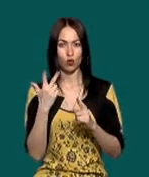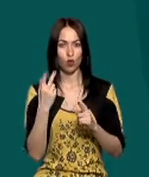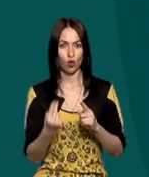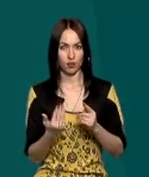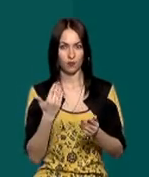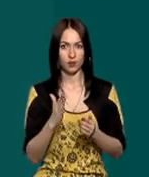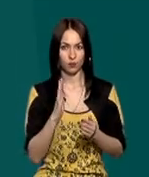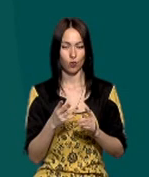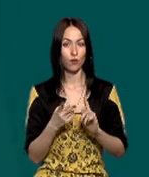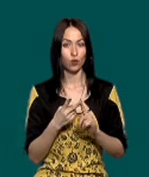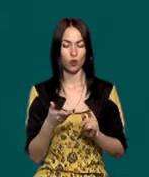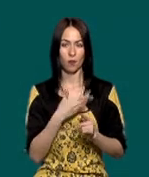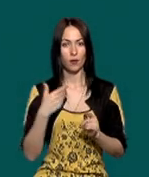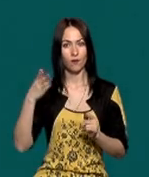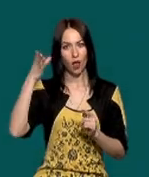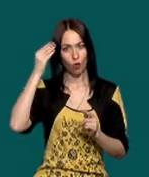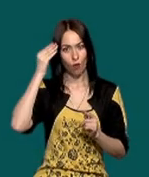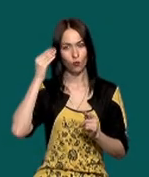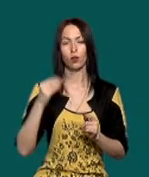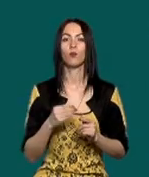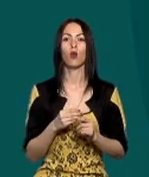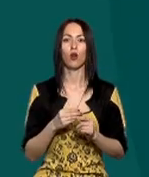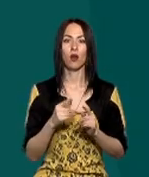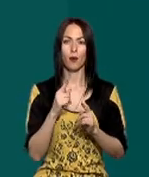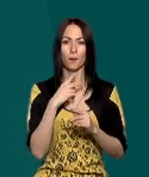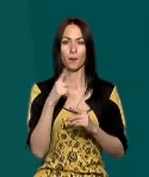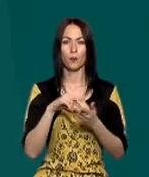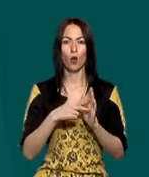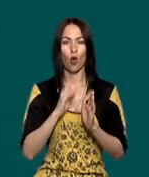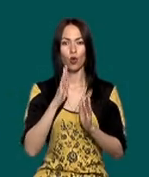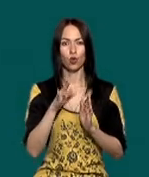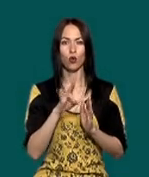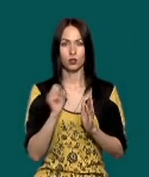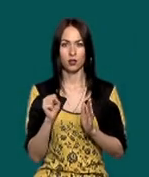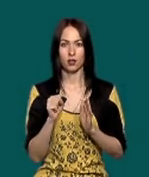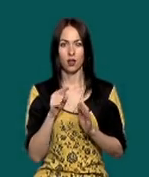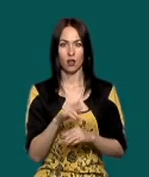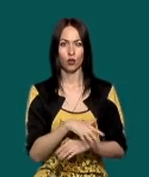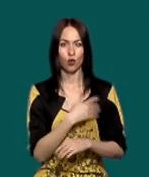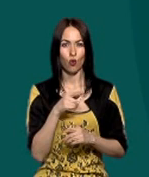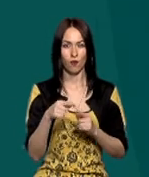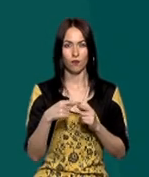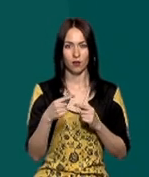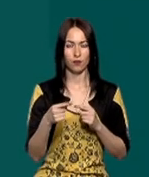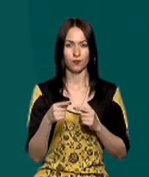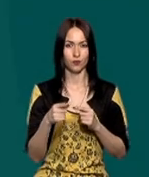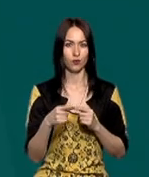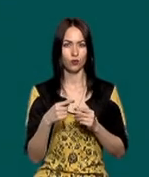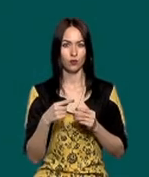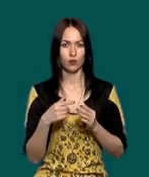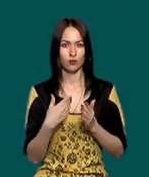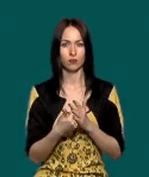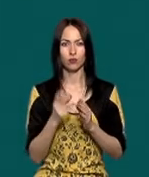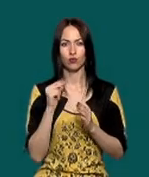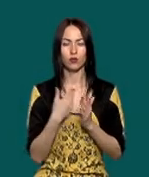3 днів. Друге, ми враховуємо прогноз на більш довгий період, і десь числа